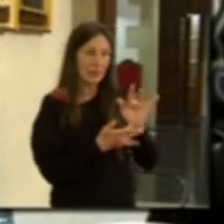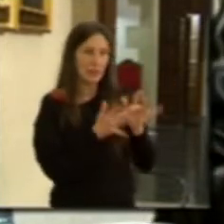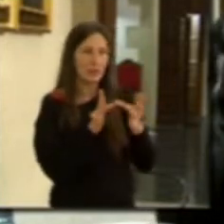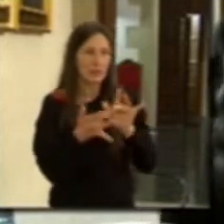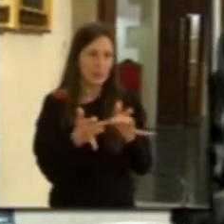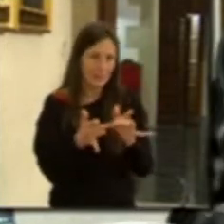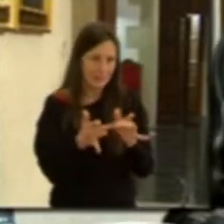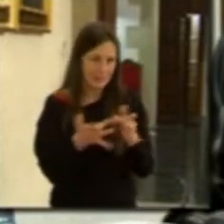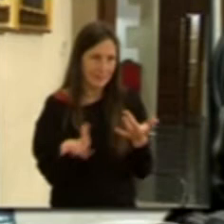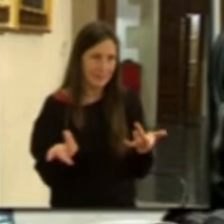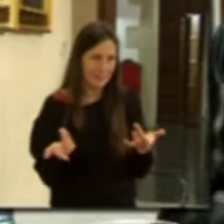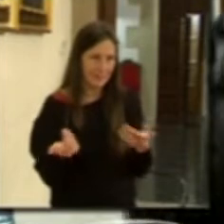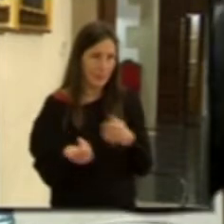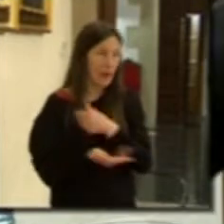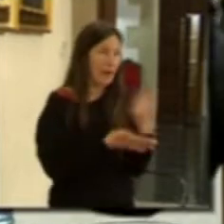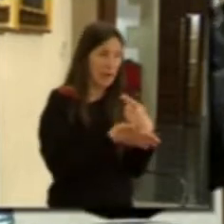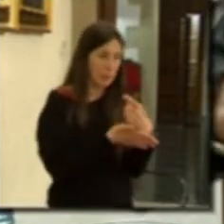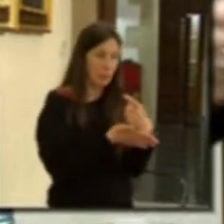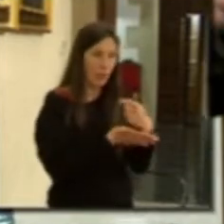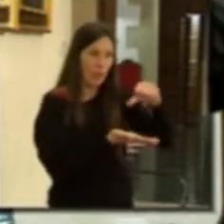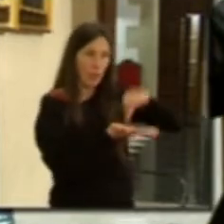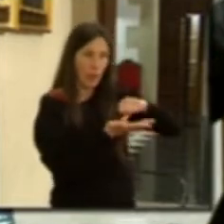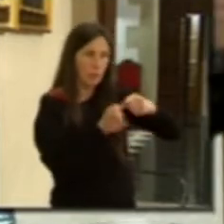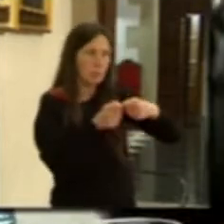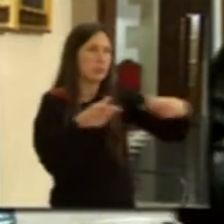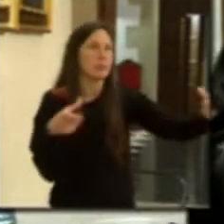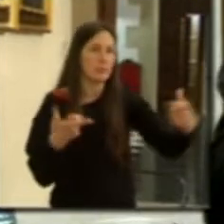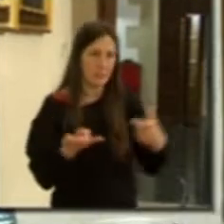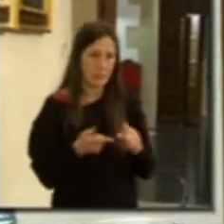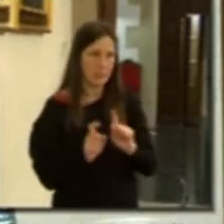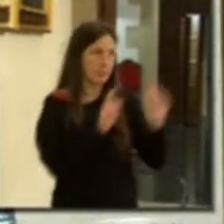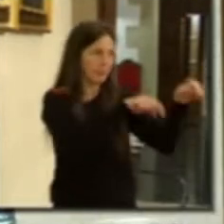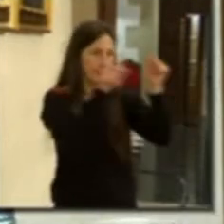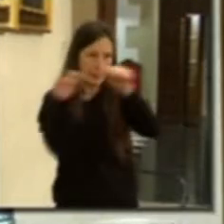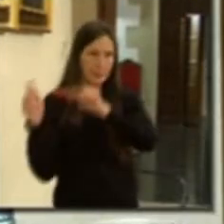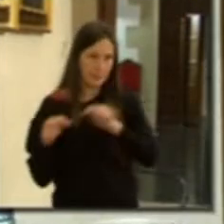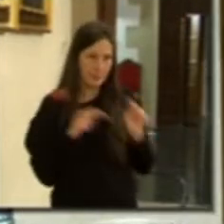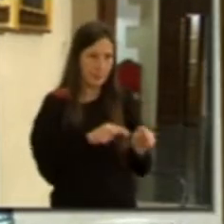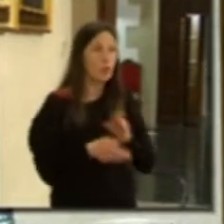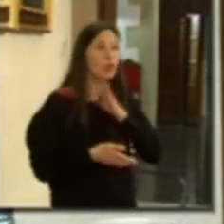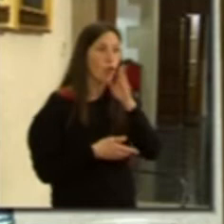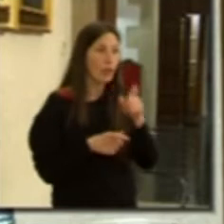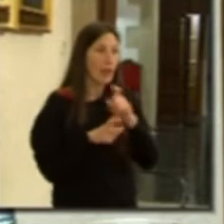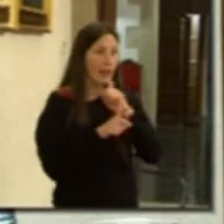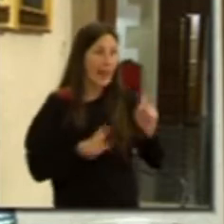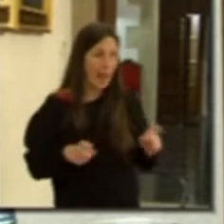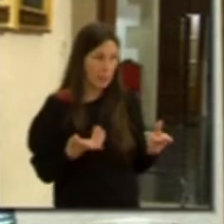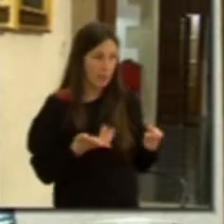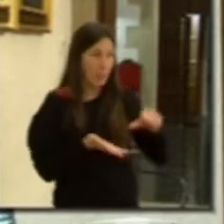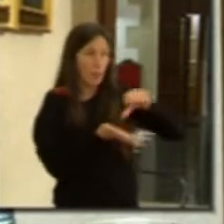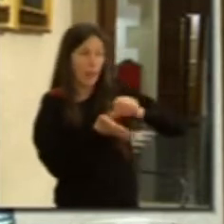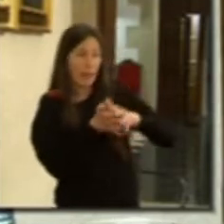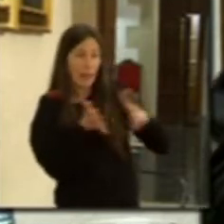el virus arribava primer en aquelles ciutats i d'allà s'anava repartint. On ha estat més greu l'impacte? No pas a les més grans, que potser